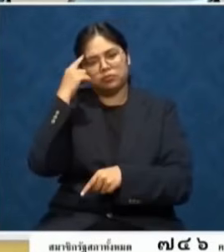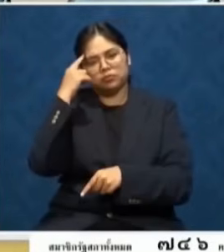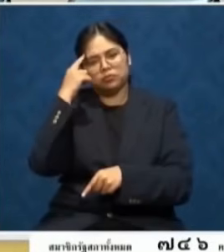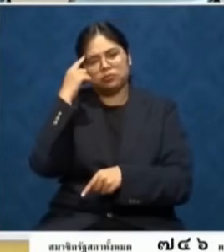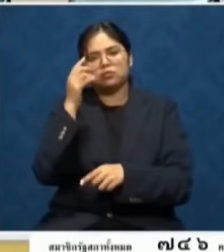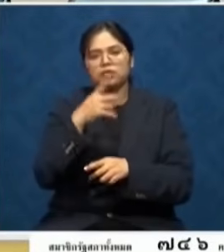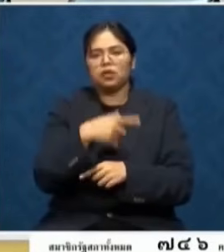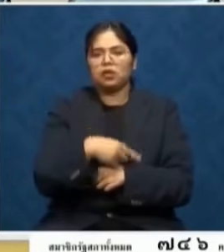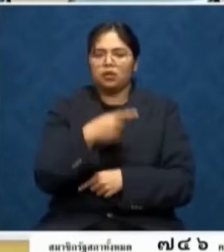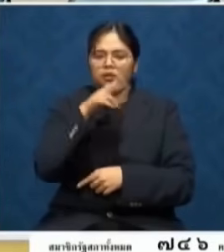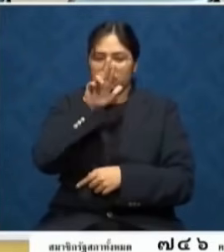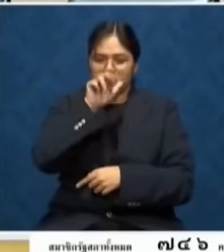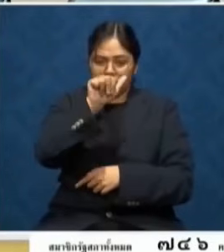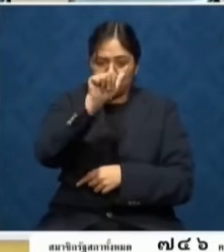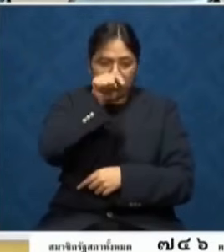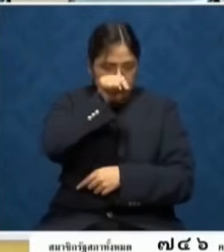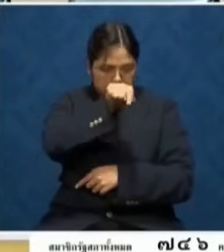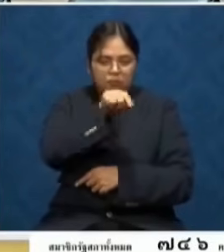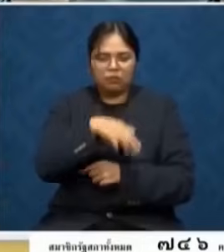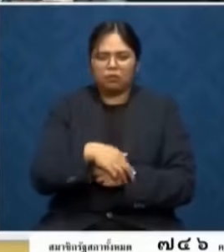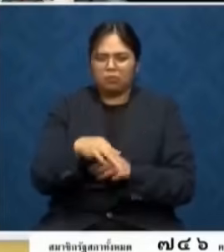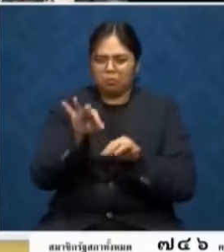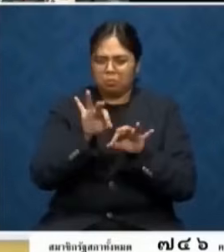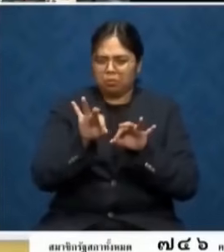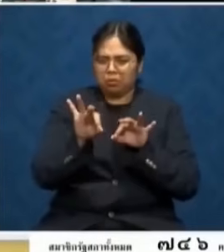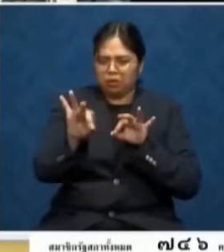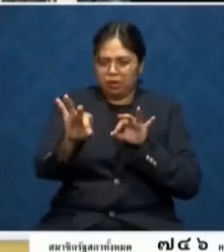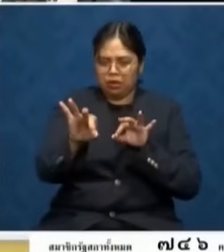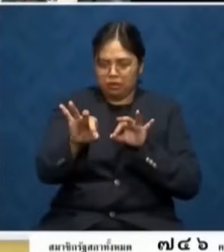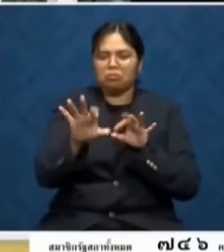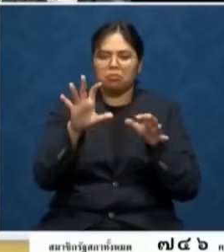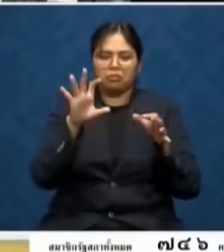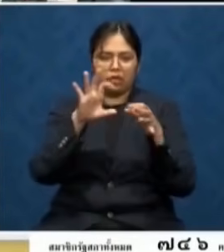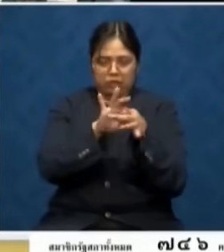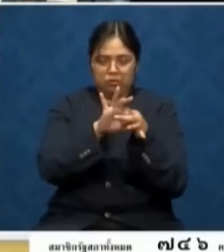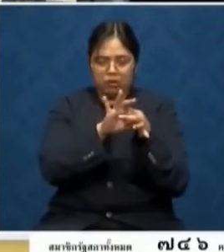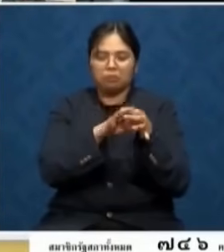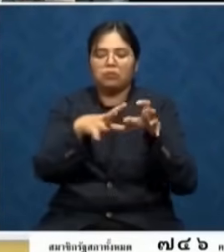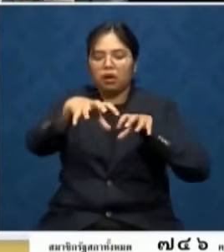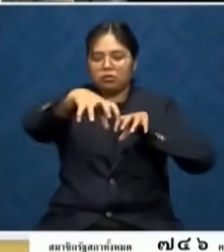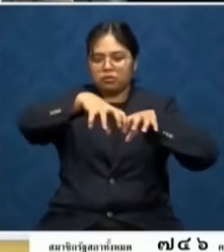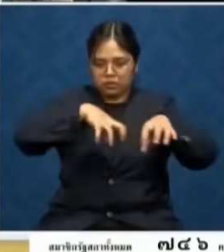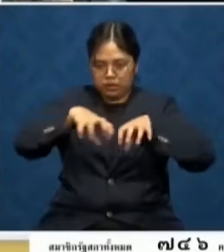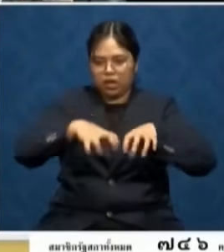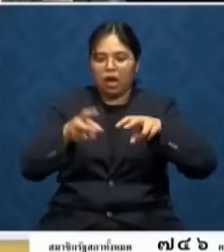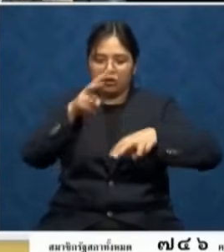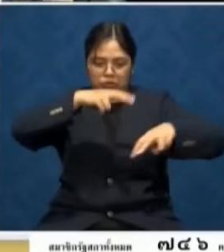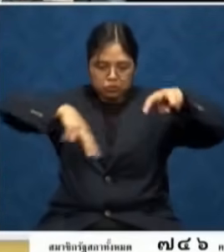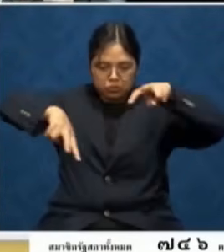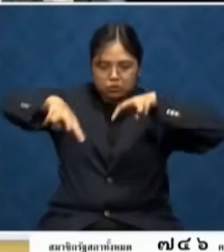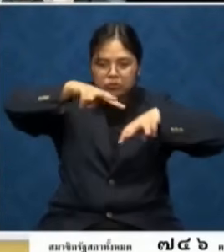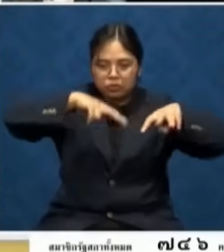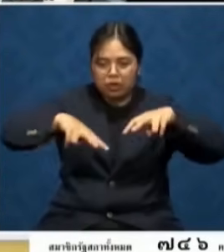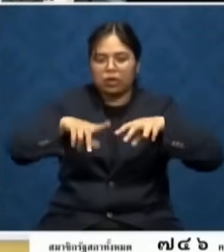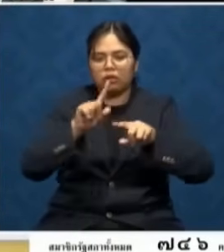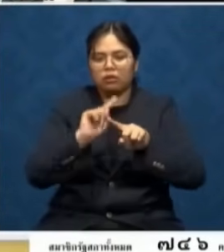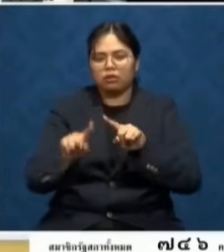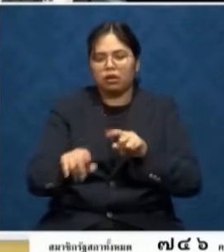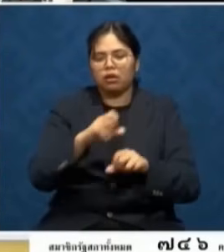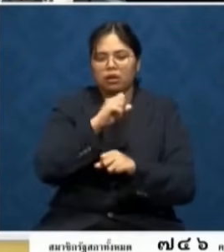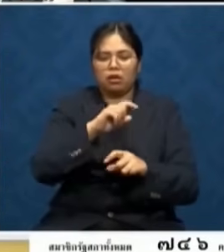มันไปไกลกว่านั้นครับมันไปถึงระบบการปกครองเราต้องเข้าใจว่ารัฐธรรมนูญ